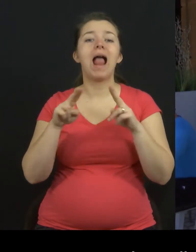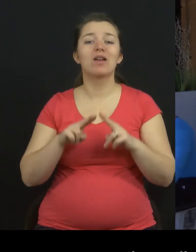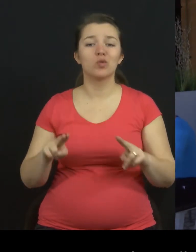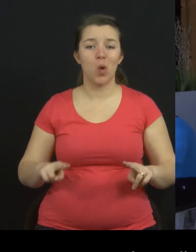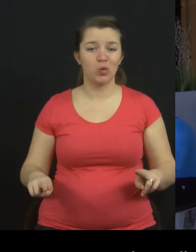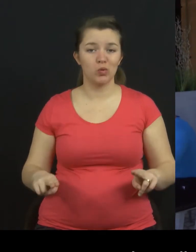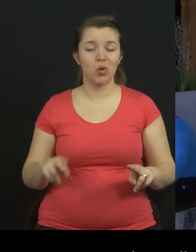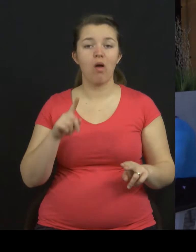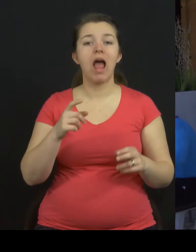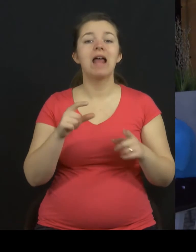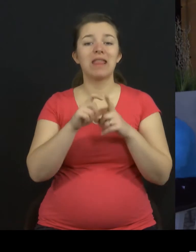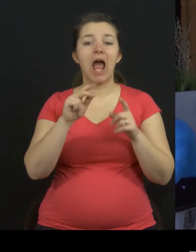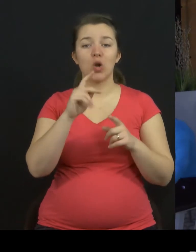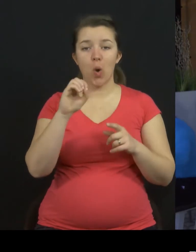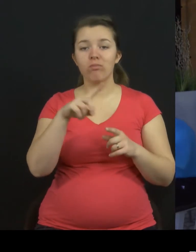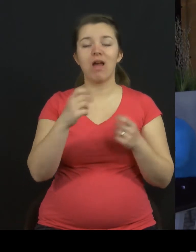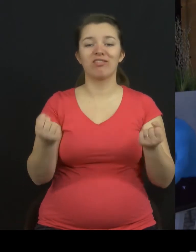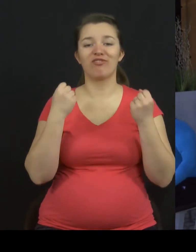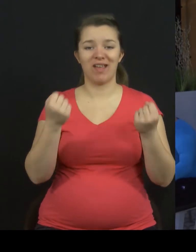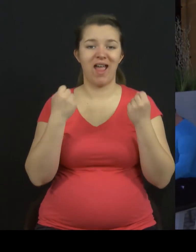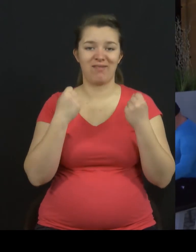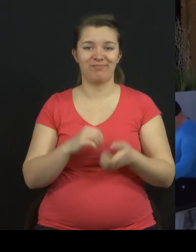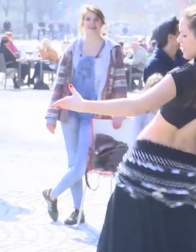samo elektronsko, Darko pa dviga.